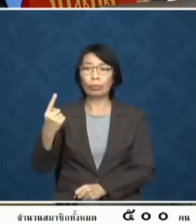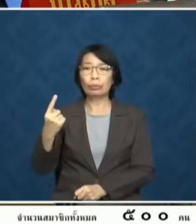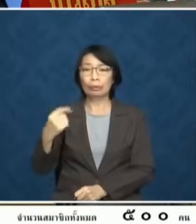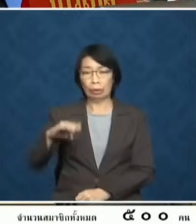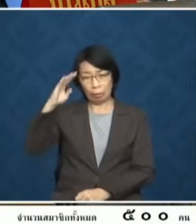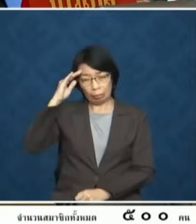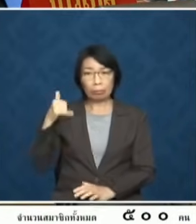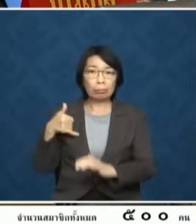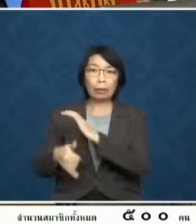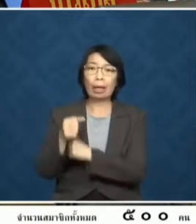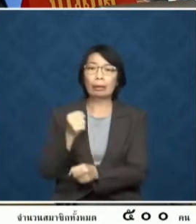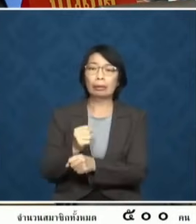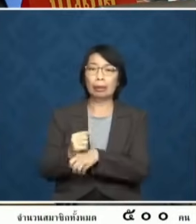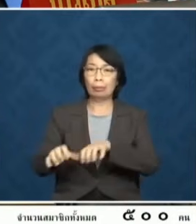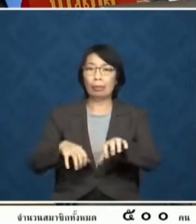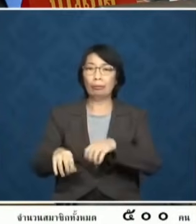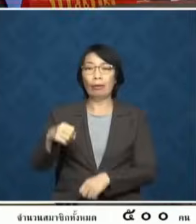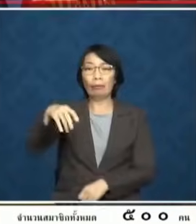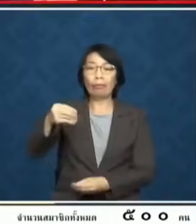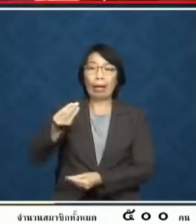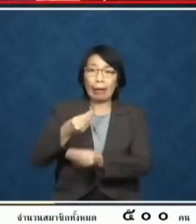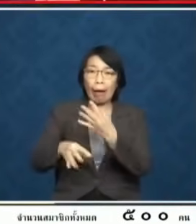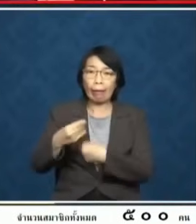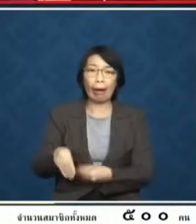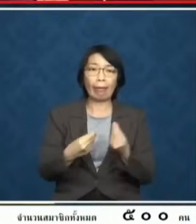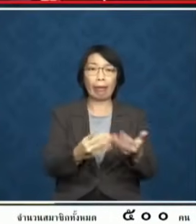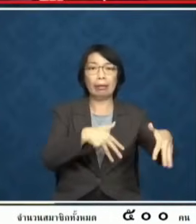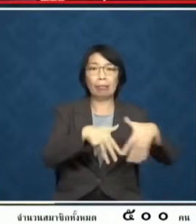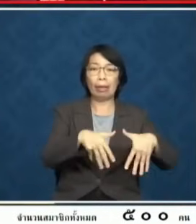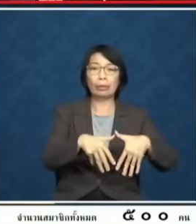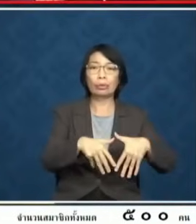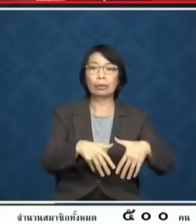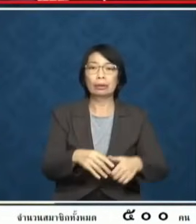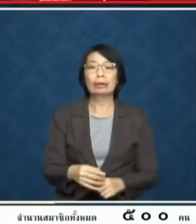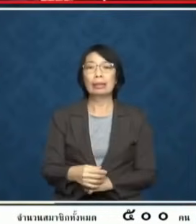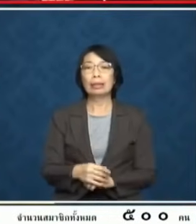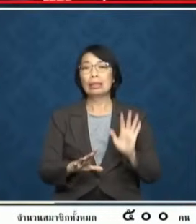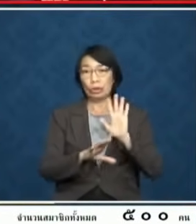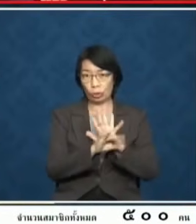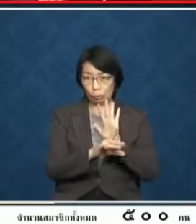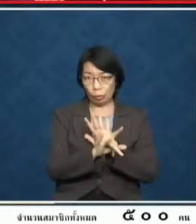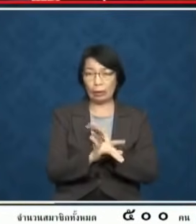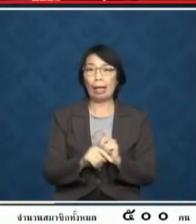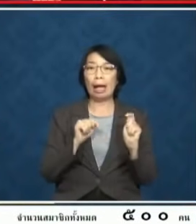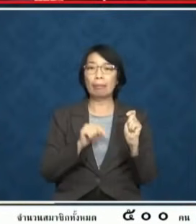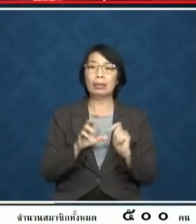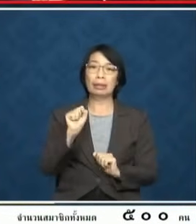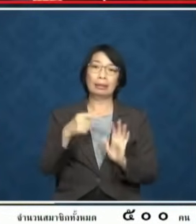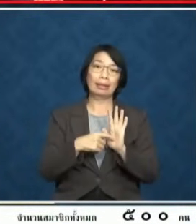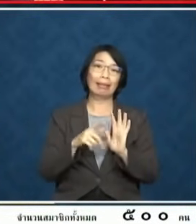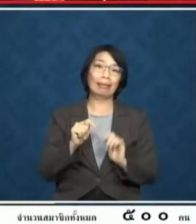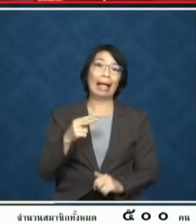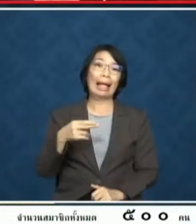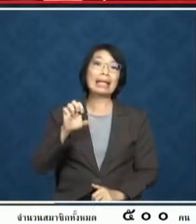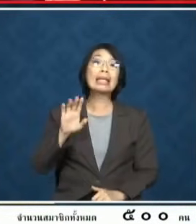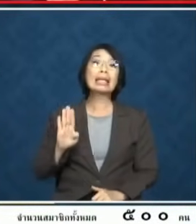เข้าไปดำเนินการในธุรกิจขายกระแสไฟฟ้าให้กับประชาชนที่ที่สัตหีบชลบุรีที่ผ่านมาค่ะ